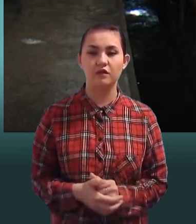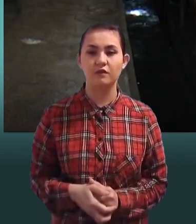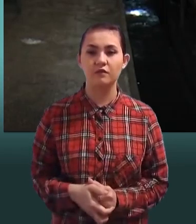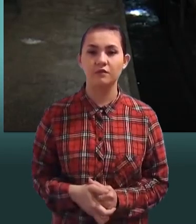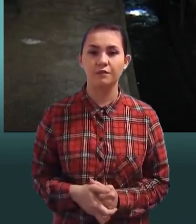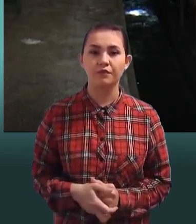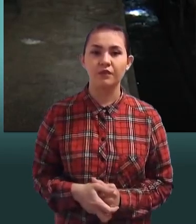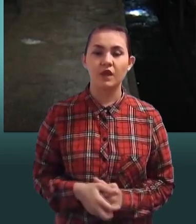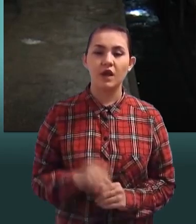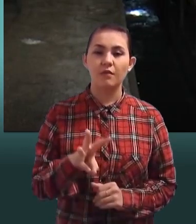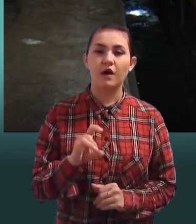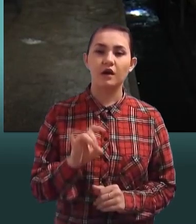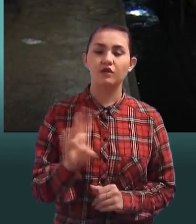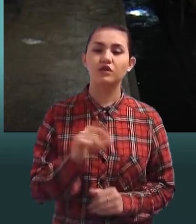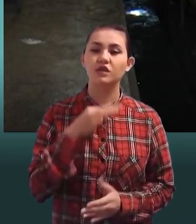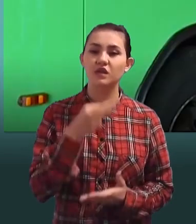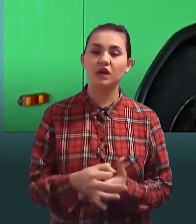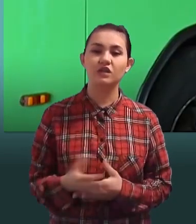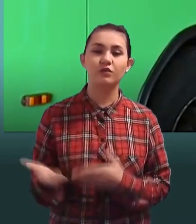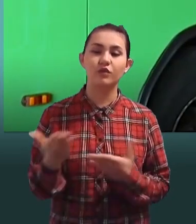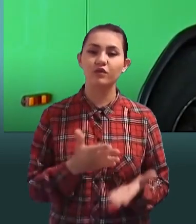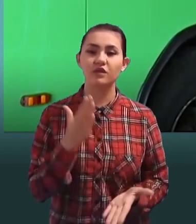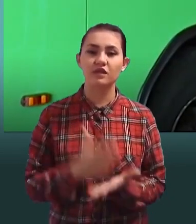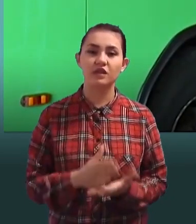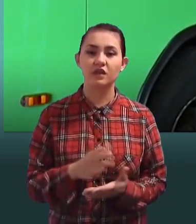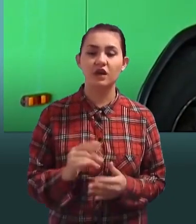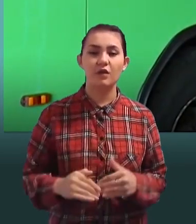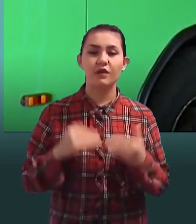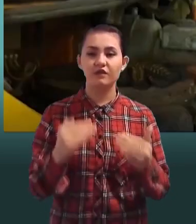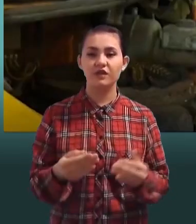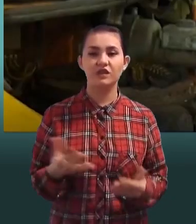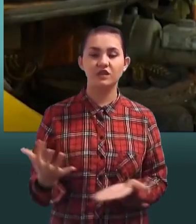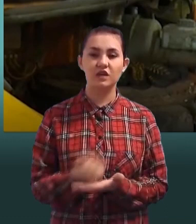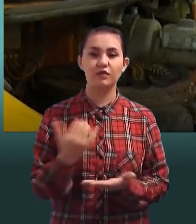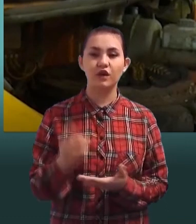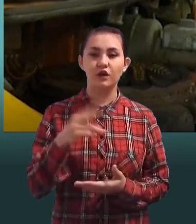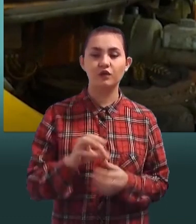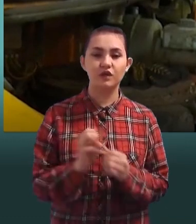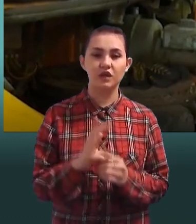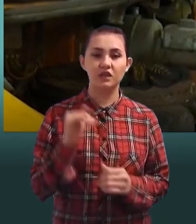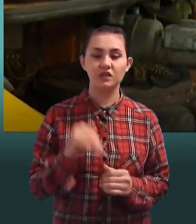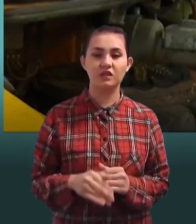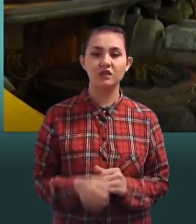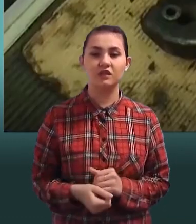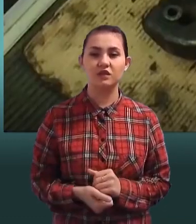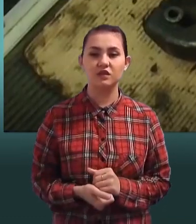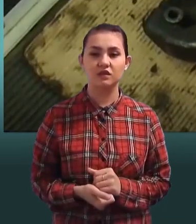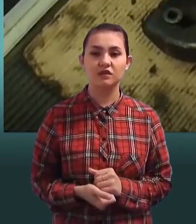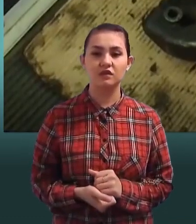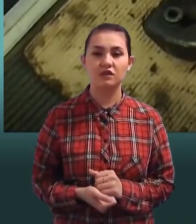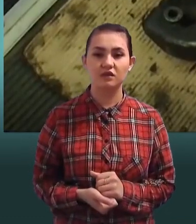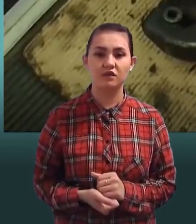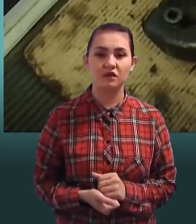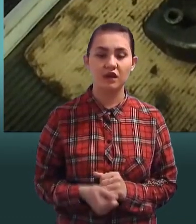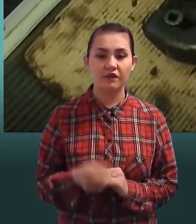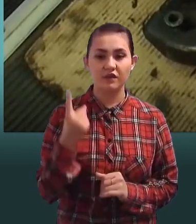Пані Марино, що ви скажете? Ось пропозиція є водіям підвищити зарплатню до 13 тисяч. Ну, вы знаете, я к